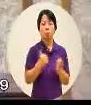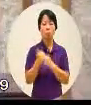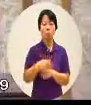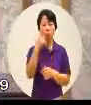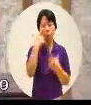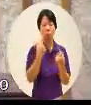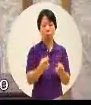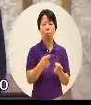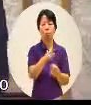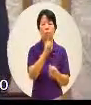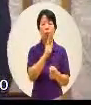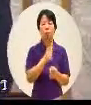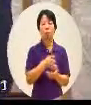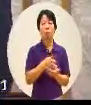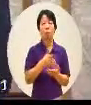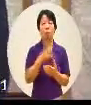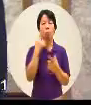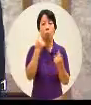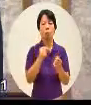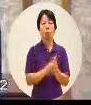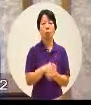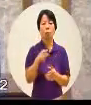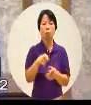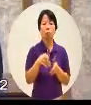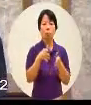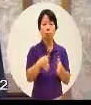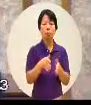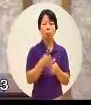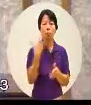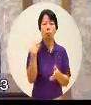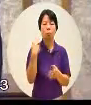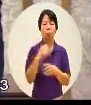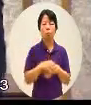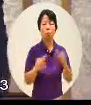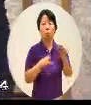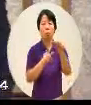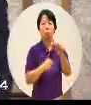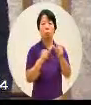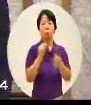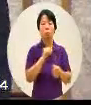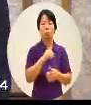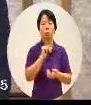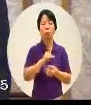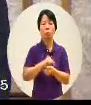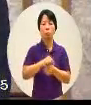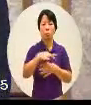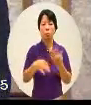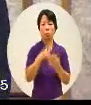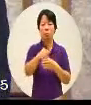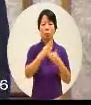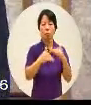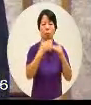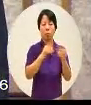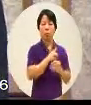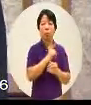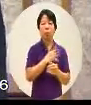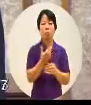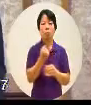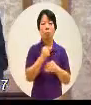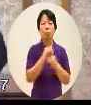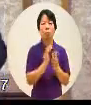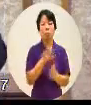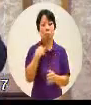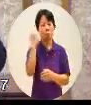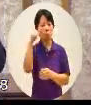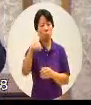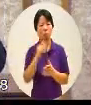同黄议员所讲的。所以目前当然这个部分原来在五月份的这个办法是由学校校友会通过来自己决定，但是我们觉得